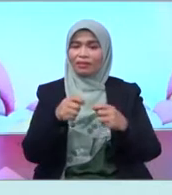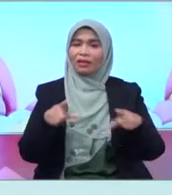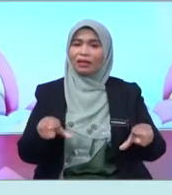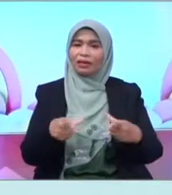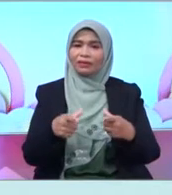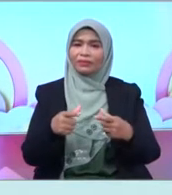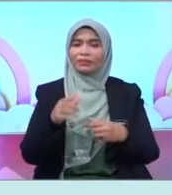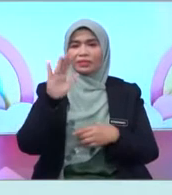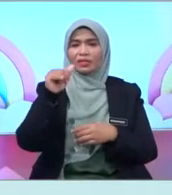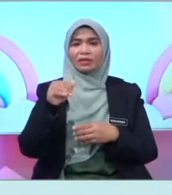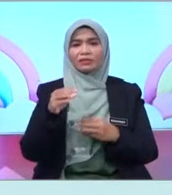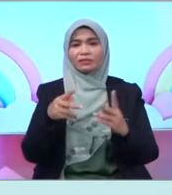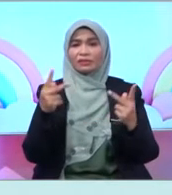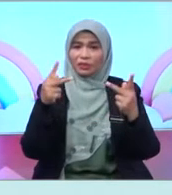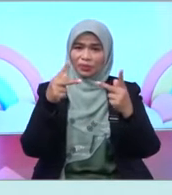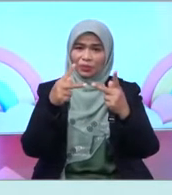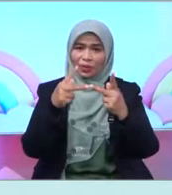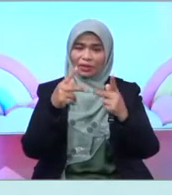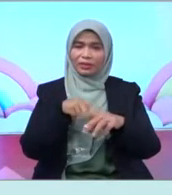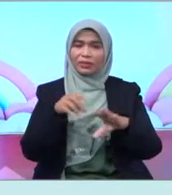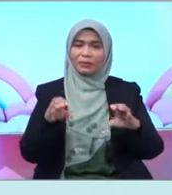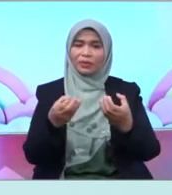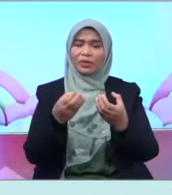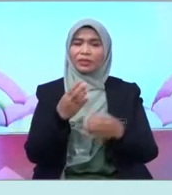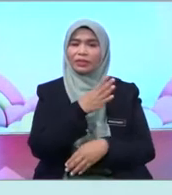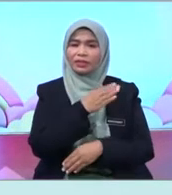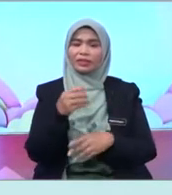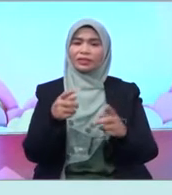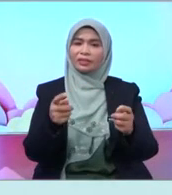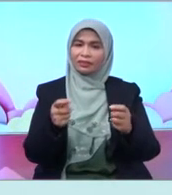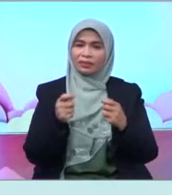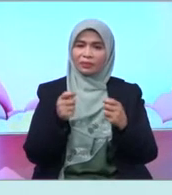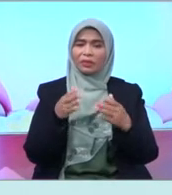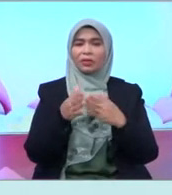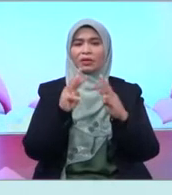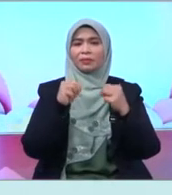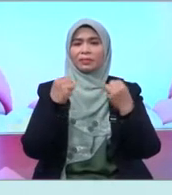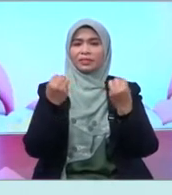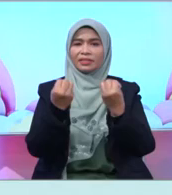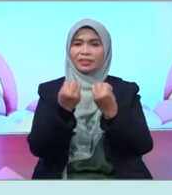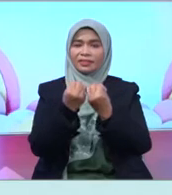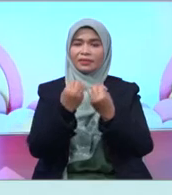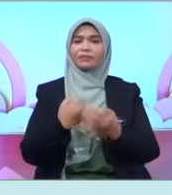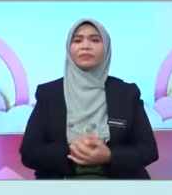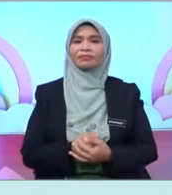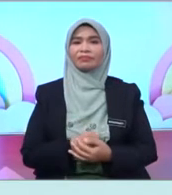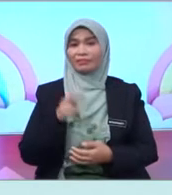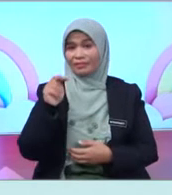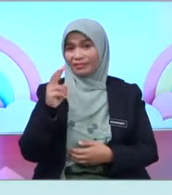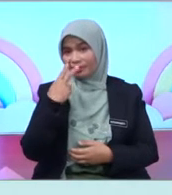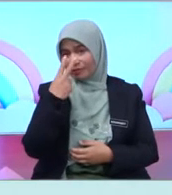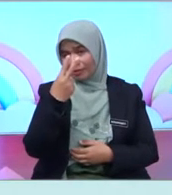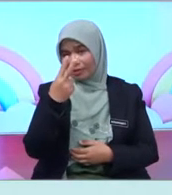laku yang sesuai dibuai dengan diterima oleh masyarakat Oke nanti kita tengok